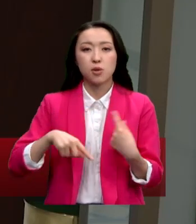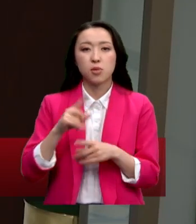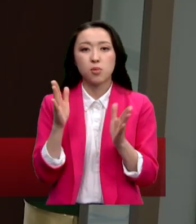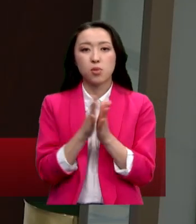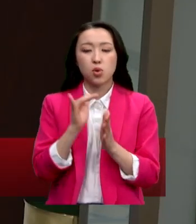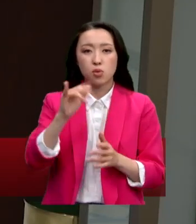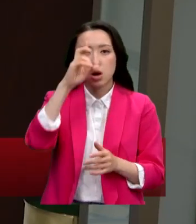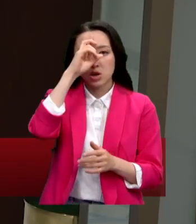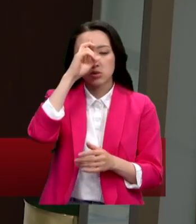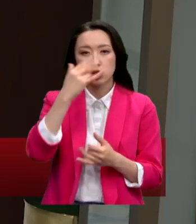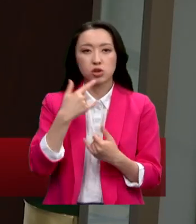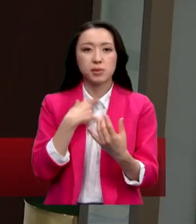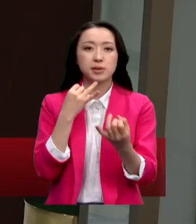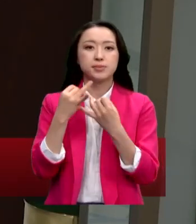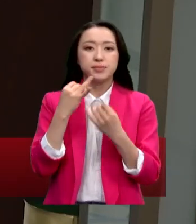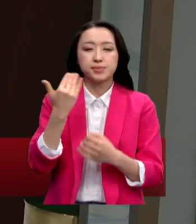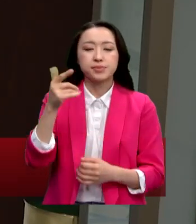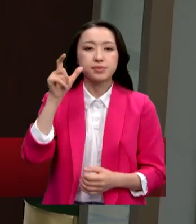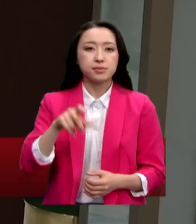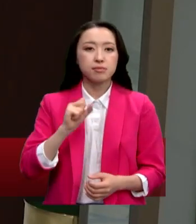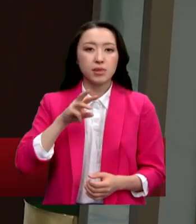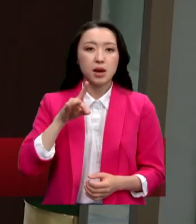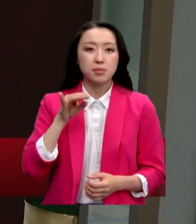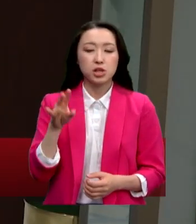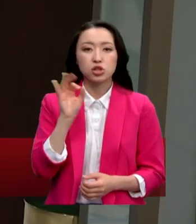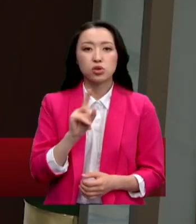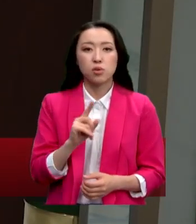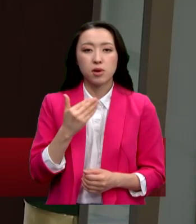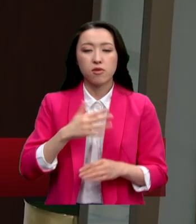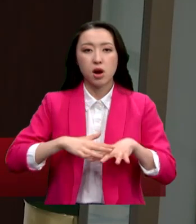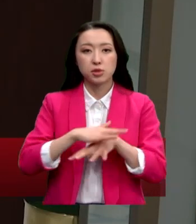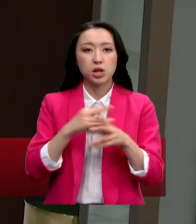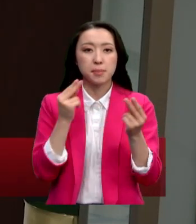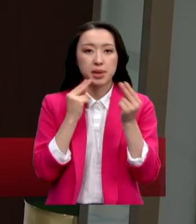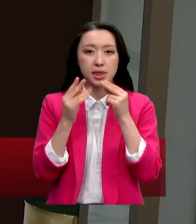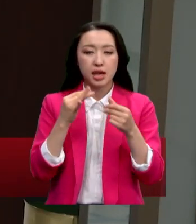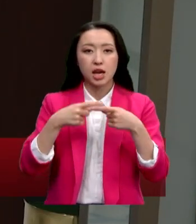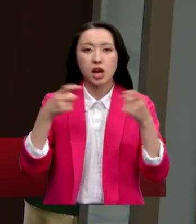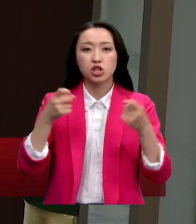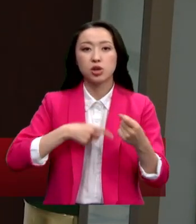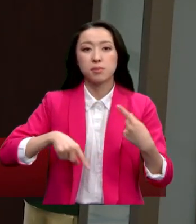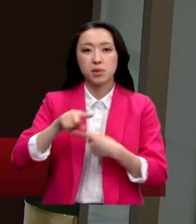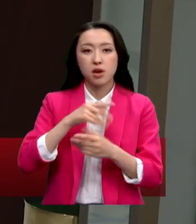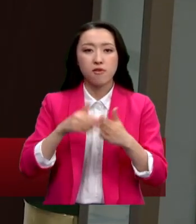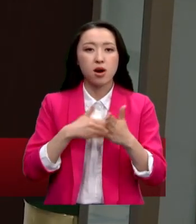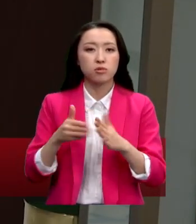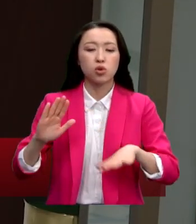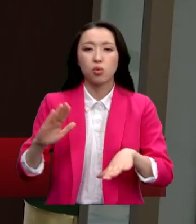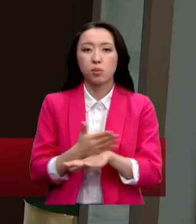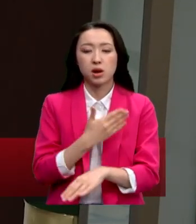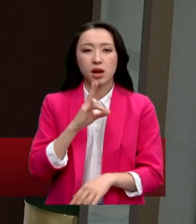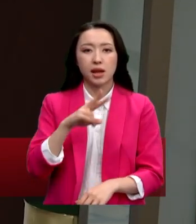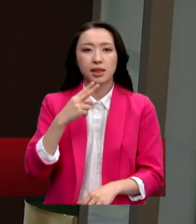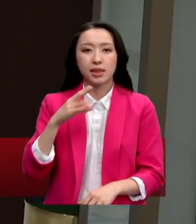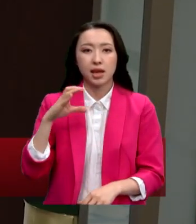мы ведем переговоры с господином Амриным о том, чтобы общественному питанию, а также гостиничному бизнесу вообще убрали пороги по